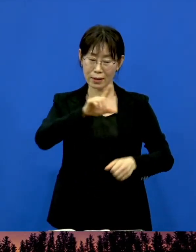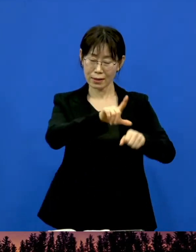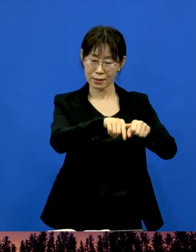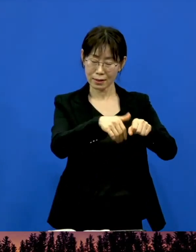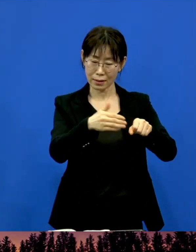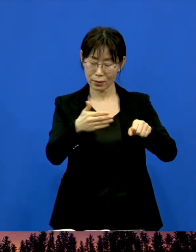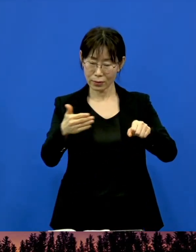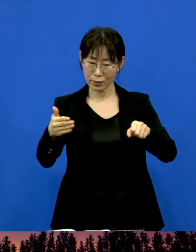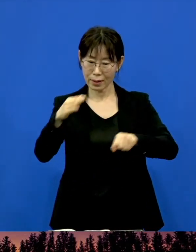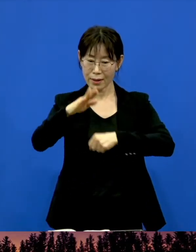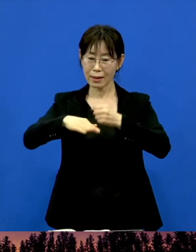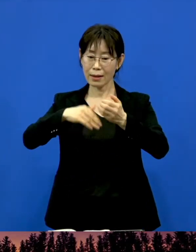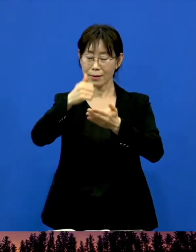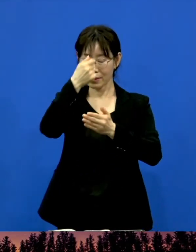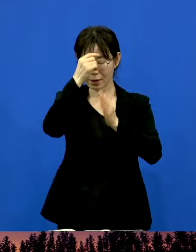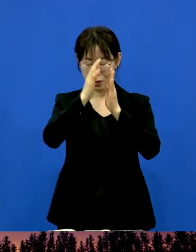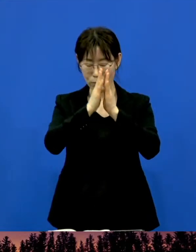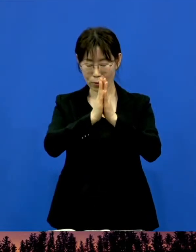있어요.